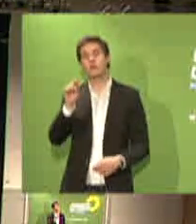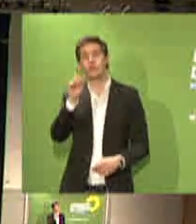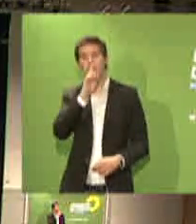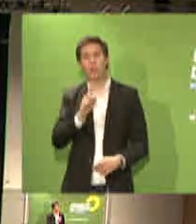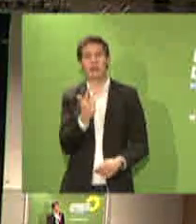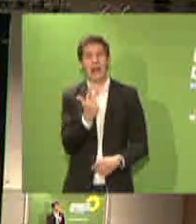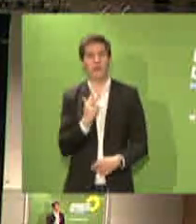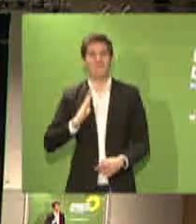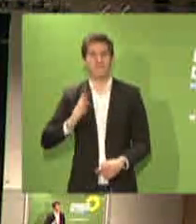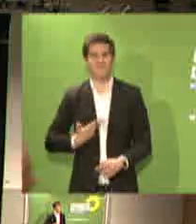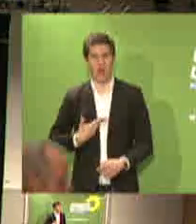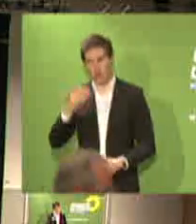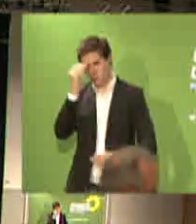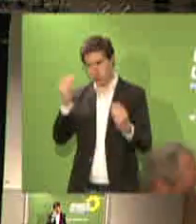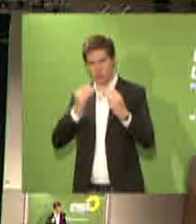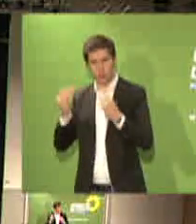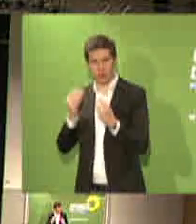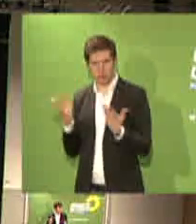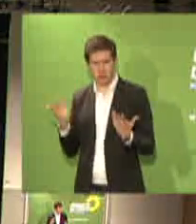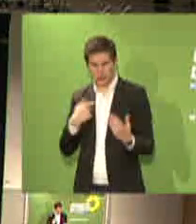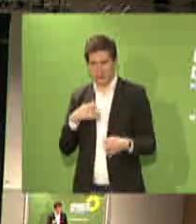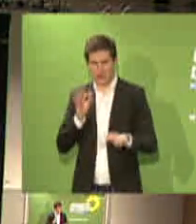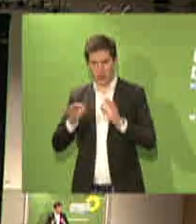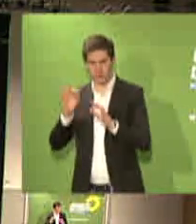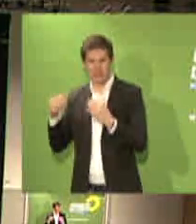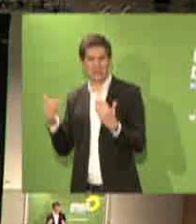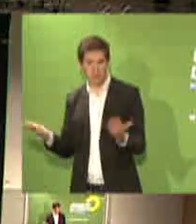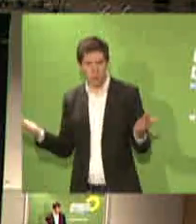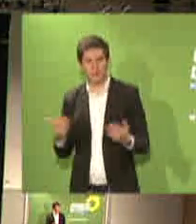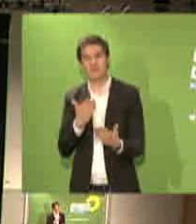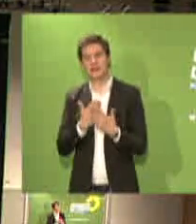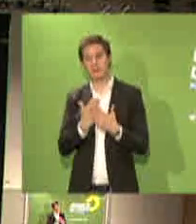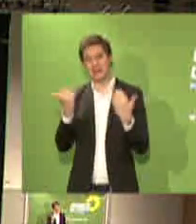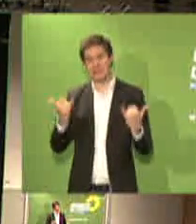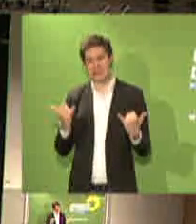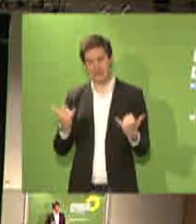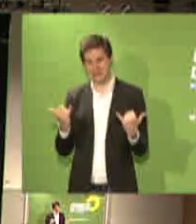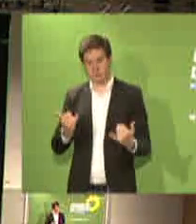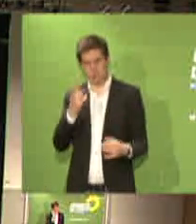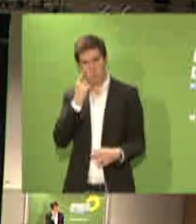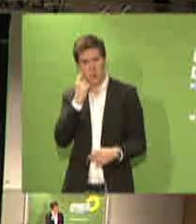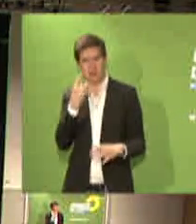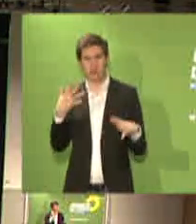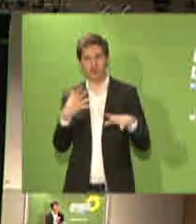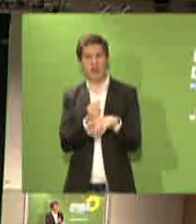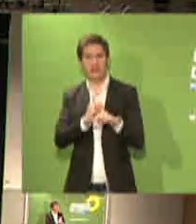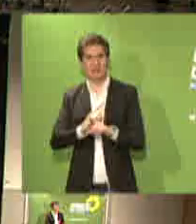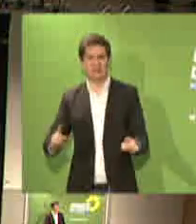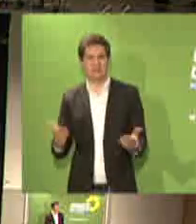hier hatten, die sich hier eingeworfen haben, die wir auch nur losen konnten, kommen wir aktuell jedenfalls nicht an unsere 4